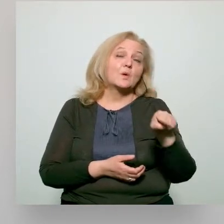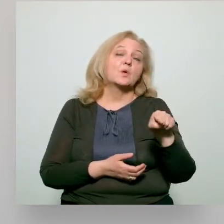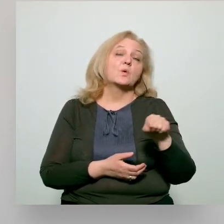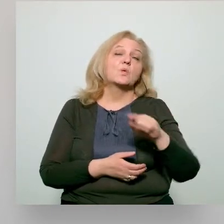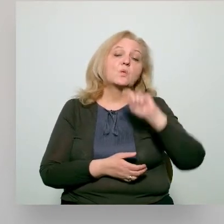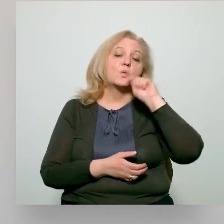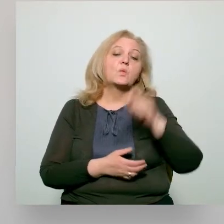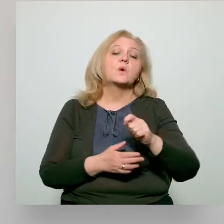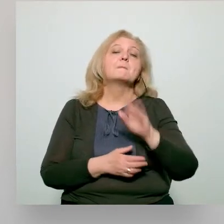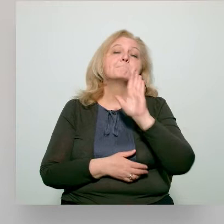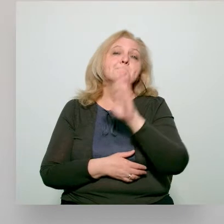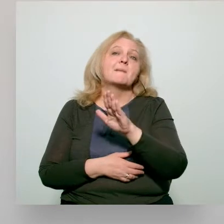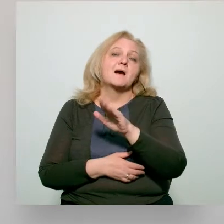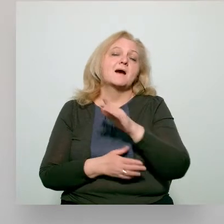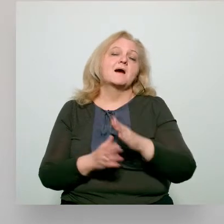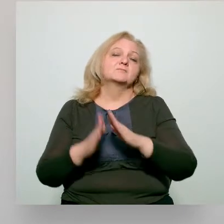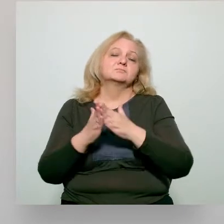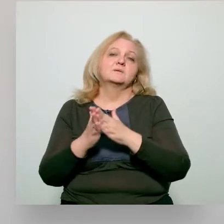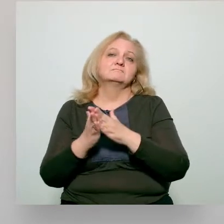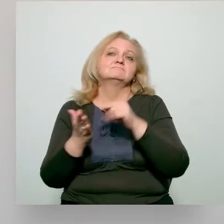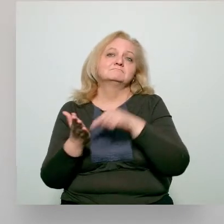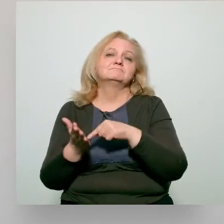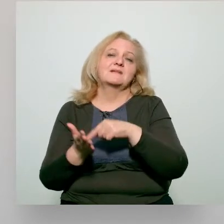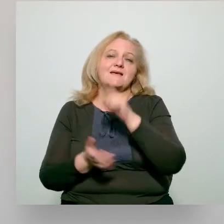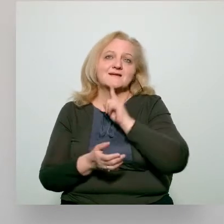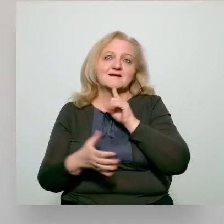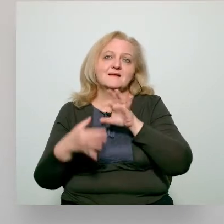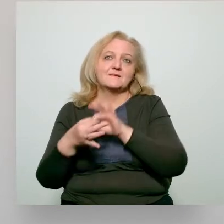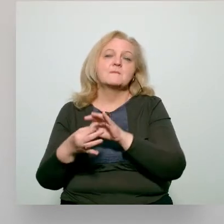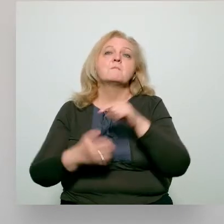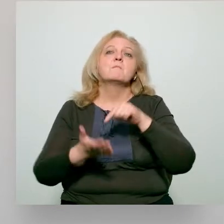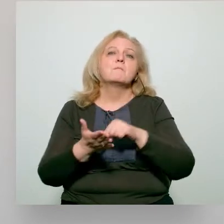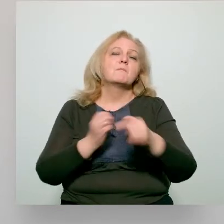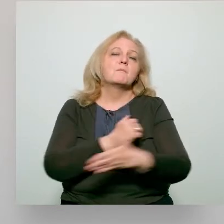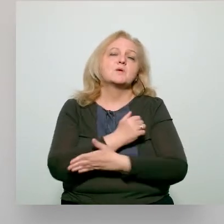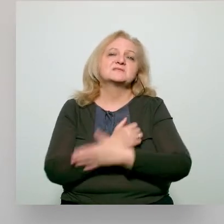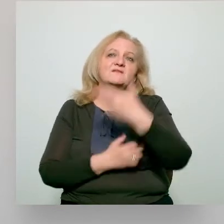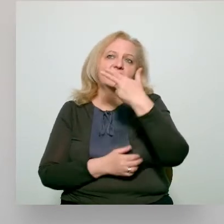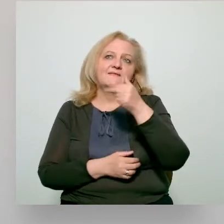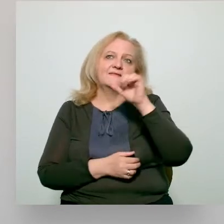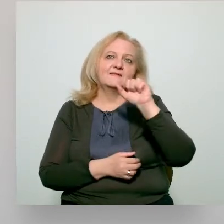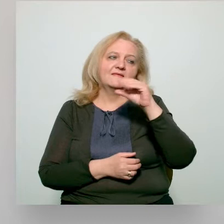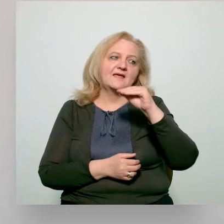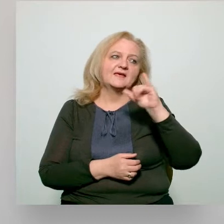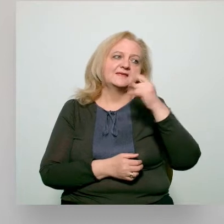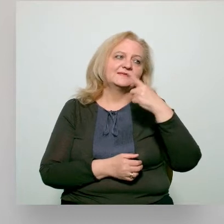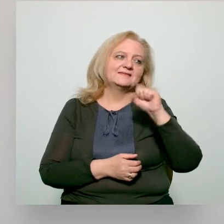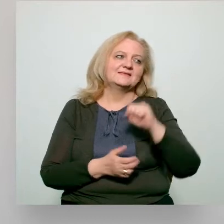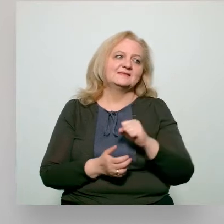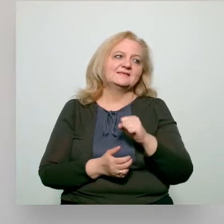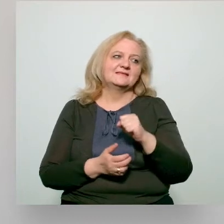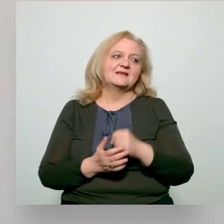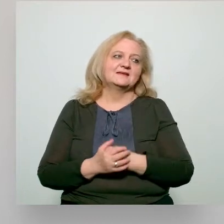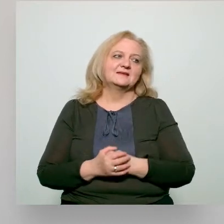tekst kanoniczny zbudowany na bazie Eneidy Wergiliusza. Jest to oczywiście